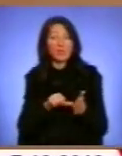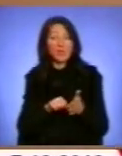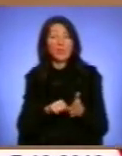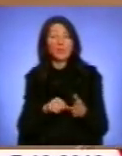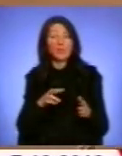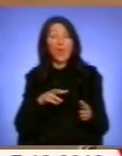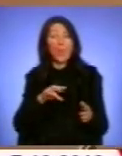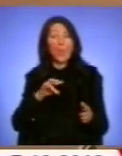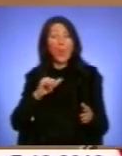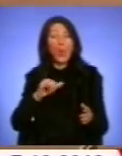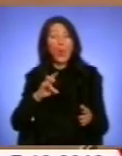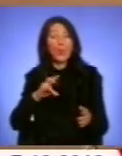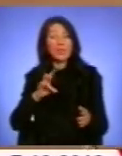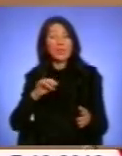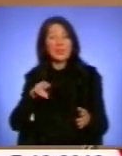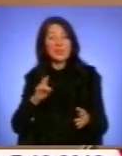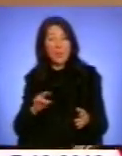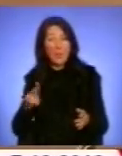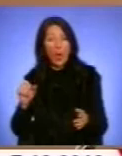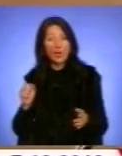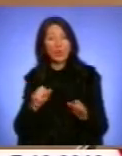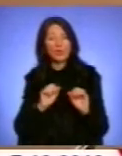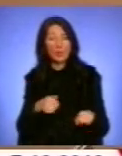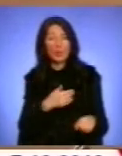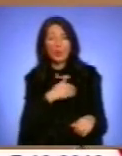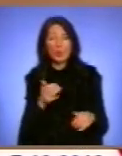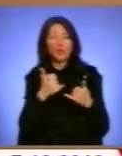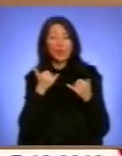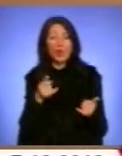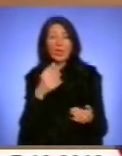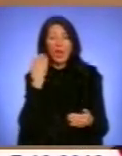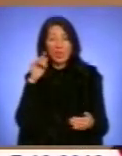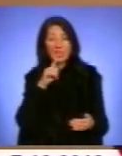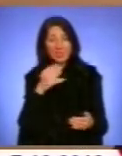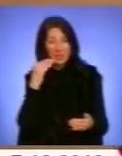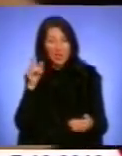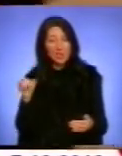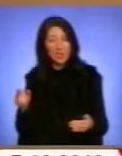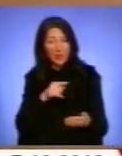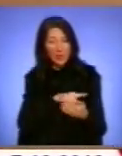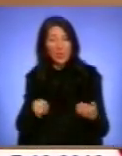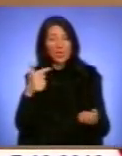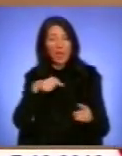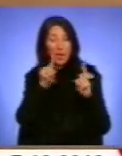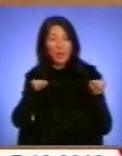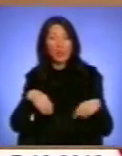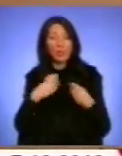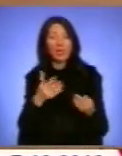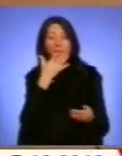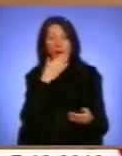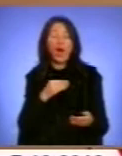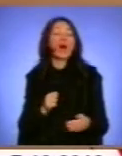влади. Хочемо їх трошечки вшанувати, кращих з кращих відмітити грамотами і дати гарний поштовх